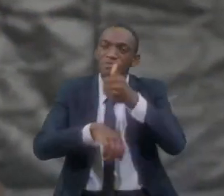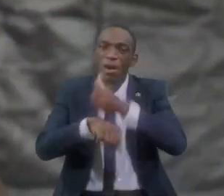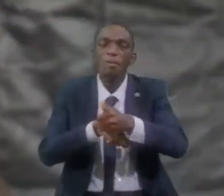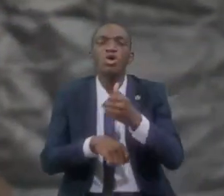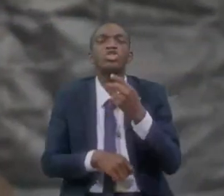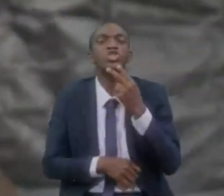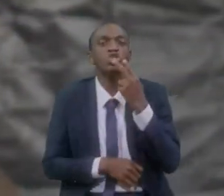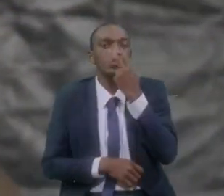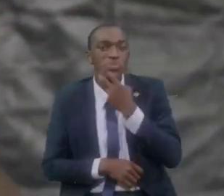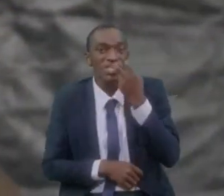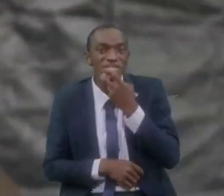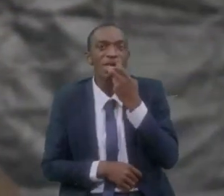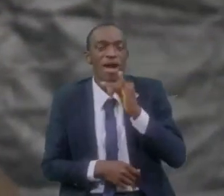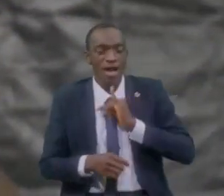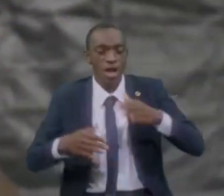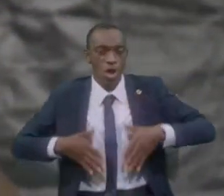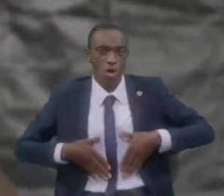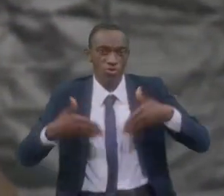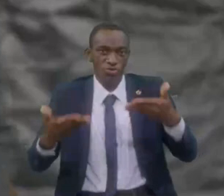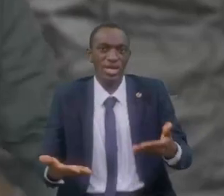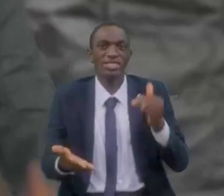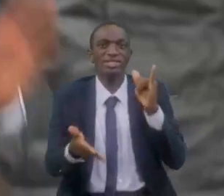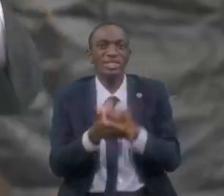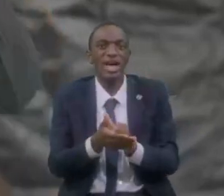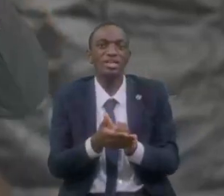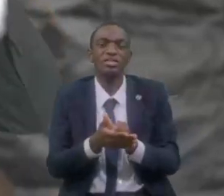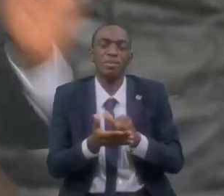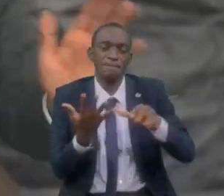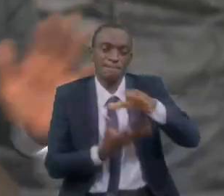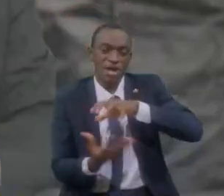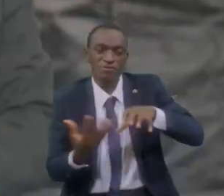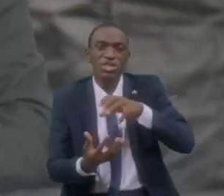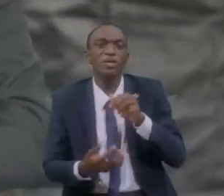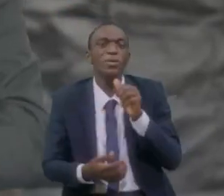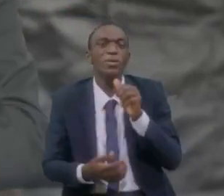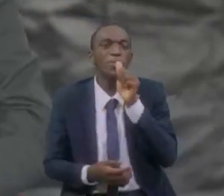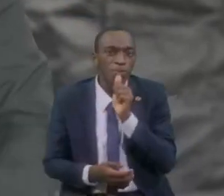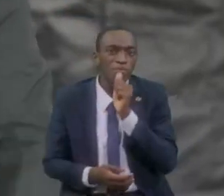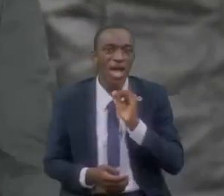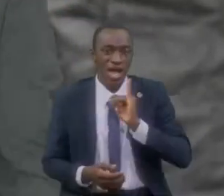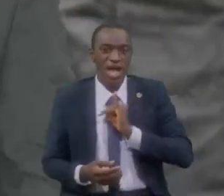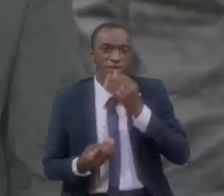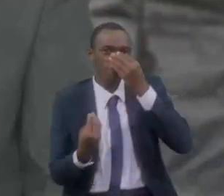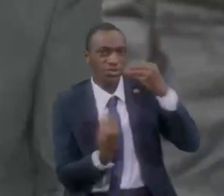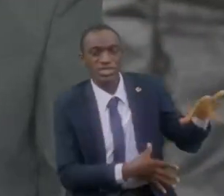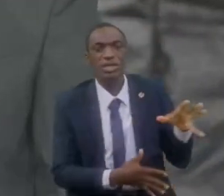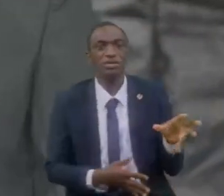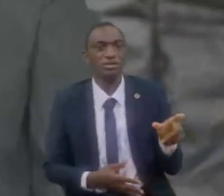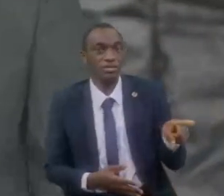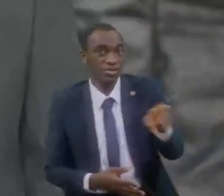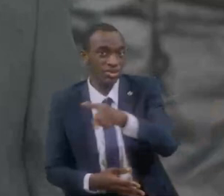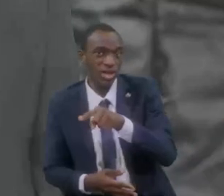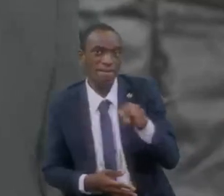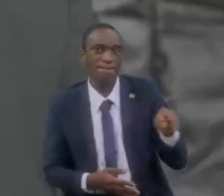ces propos blasphématoires, je confesse ces secrets terribles et je les abandonne. Et